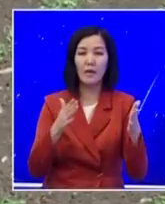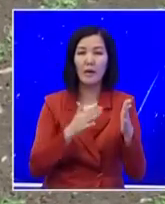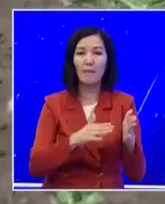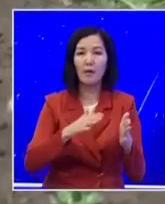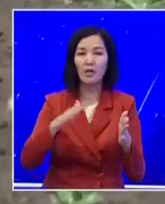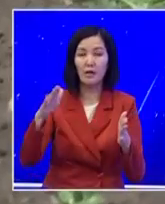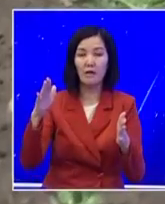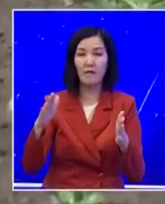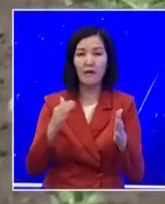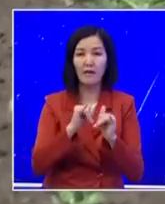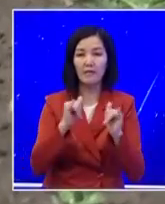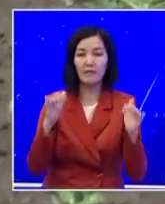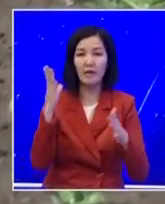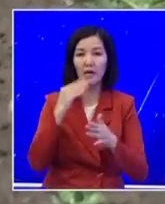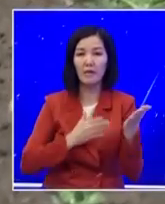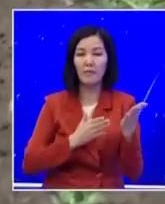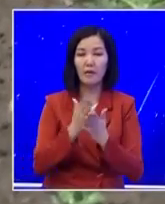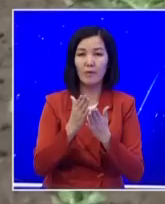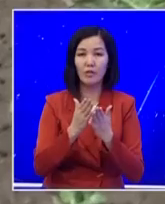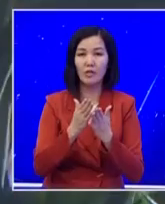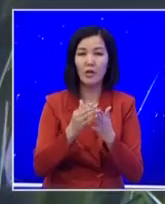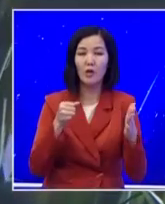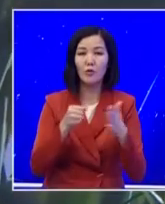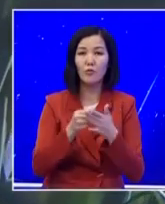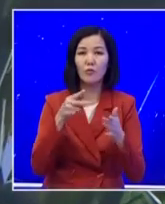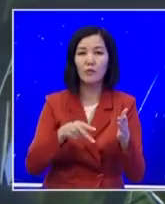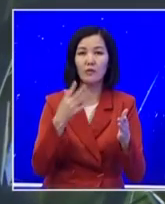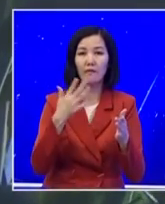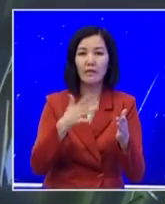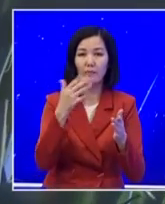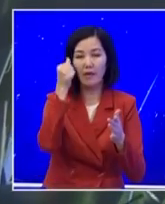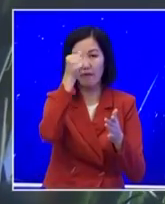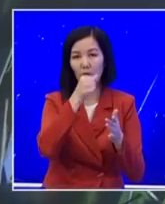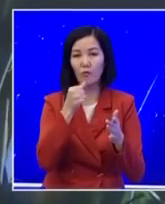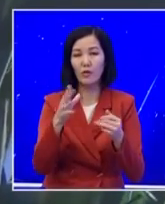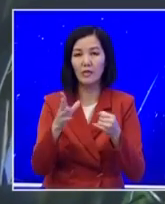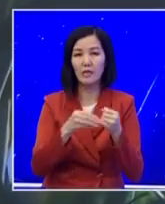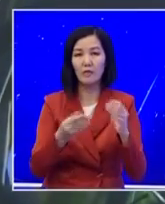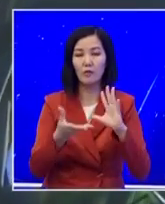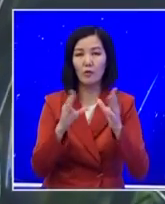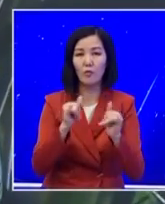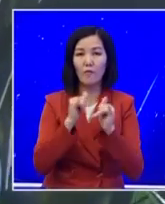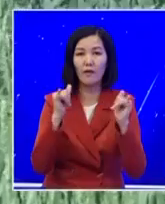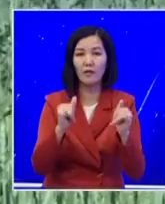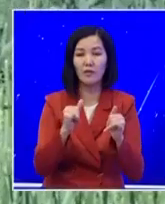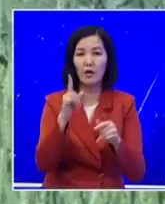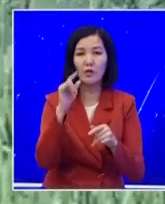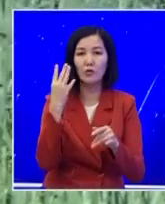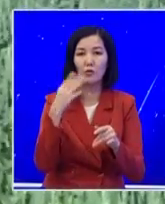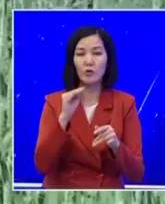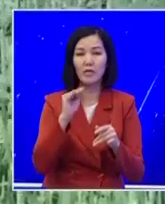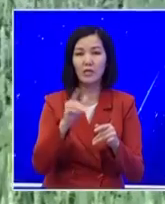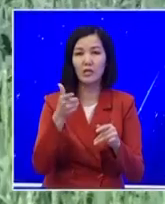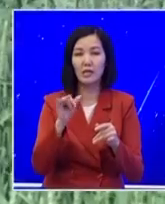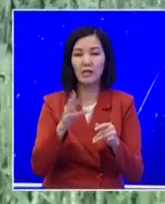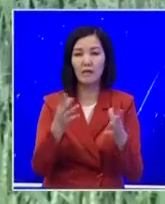региональной программе развития агропромышленного комплекса, до 2025 года территория поливных земель увеличится еще на 140 тысяч